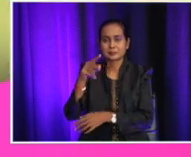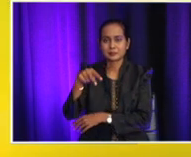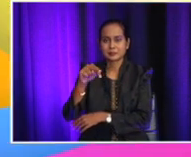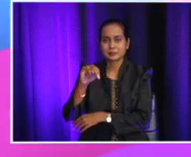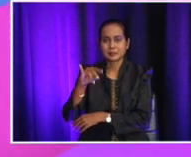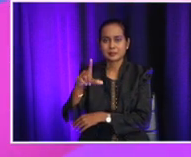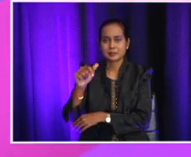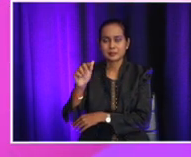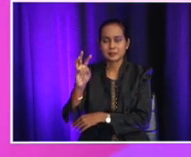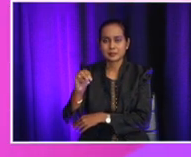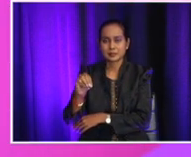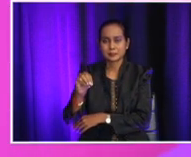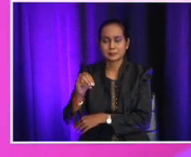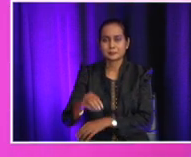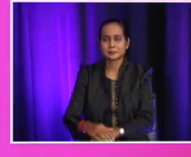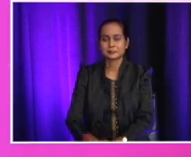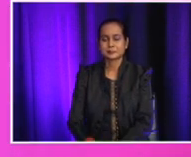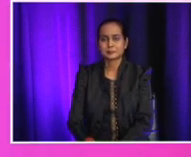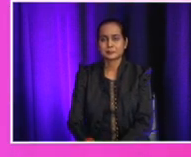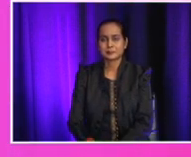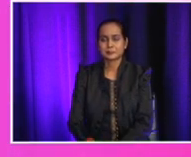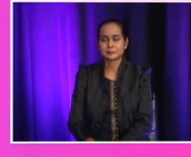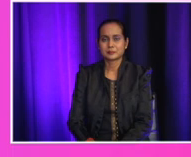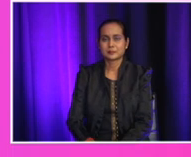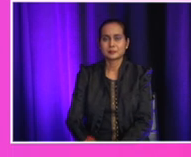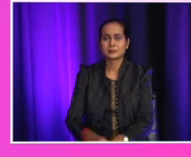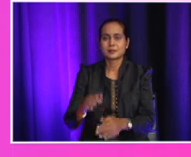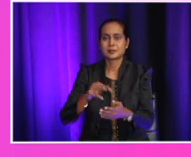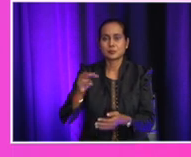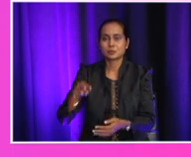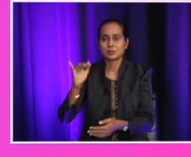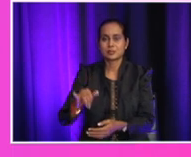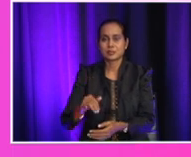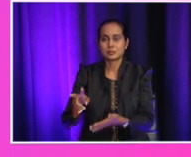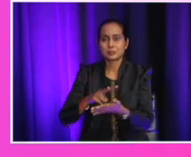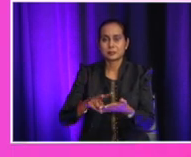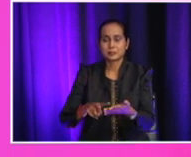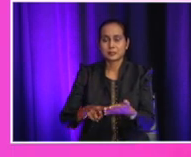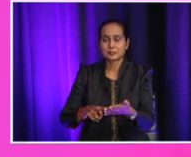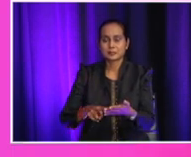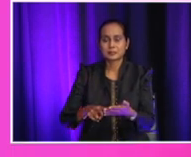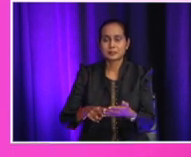televisi tahap-tahap tertentu akan sekolah daerah